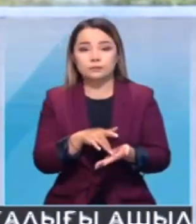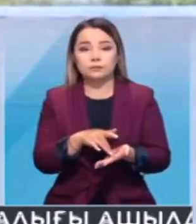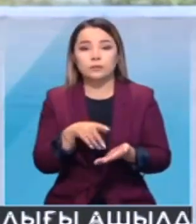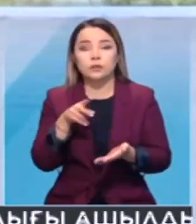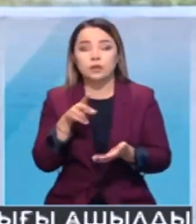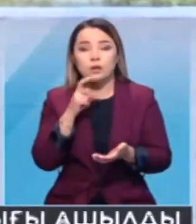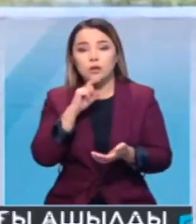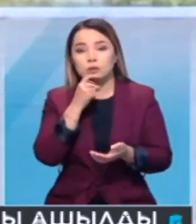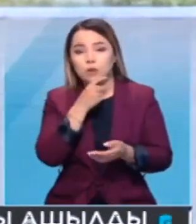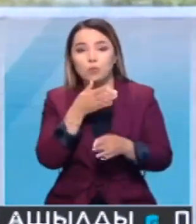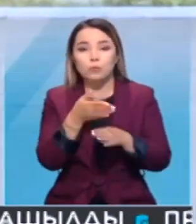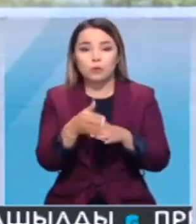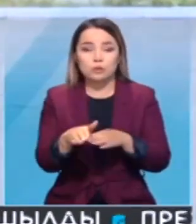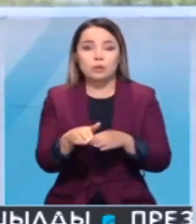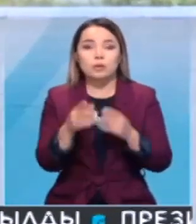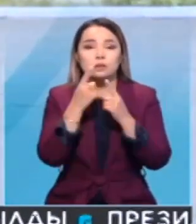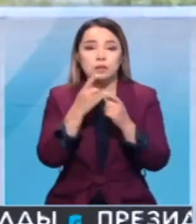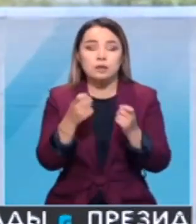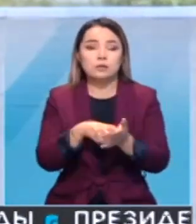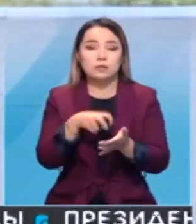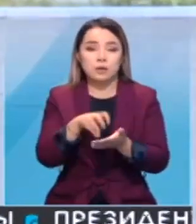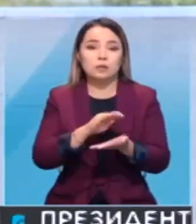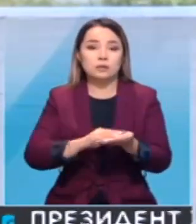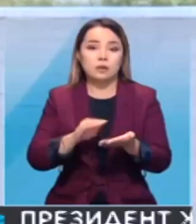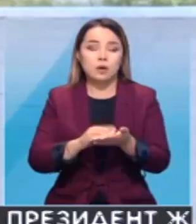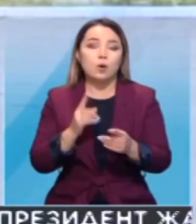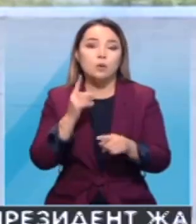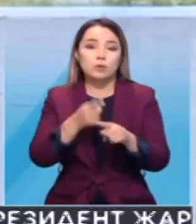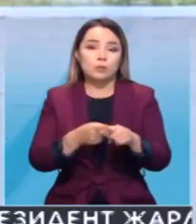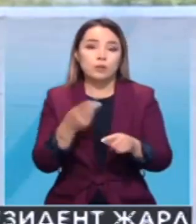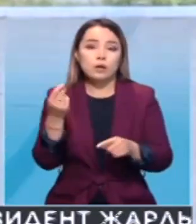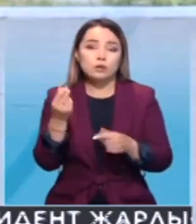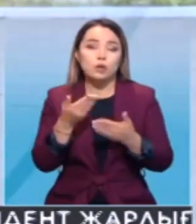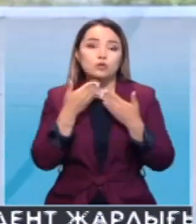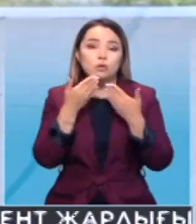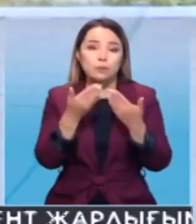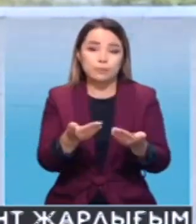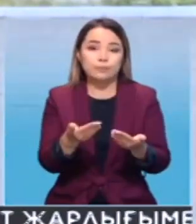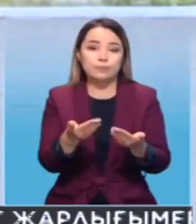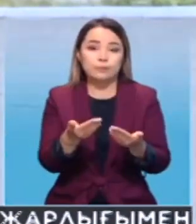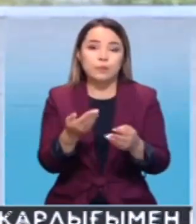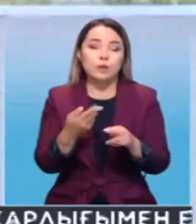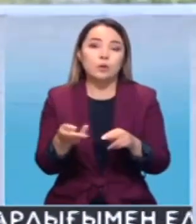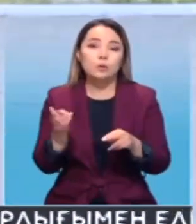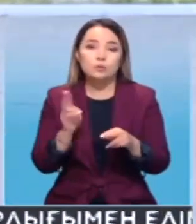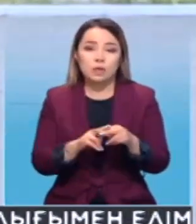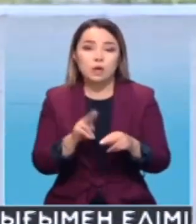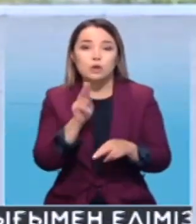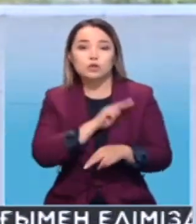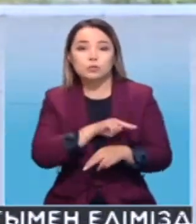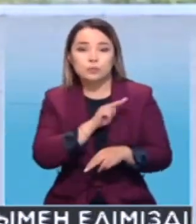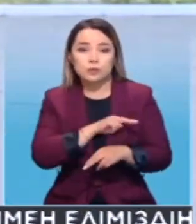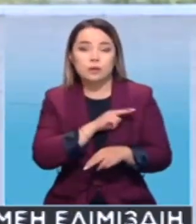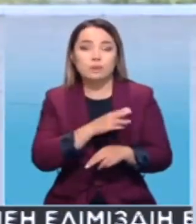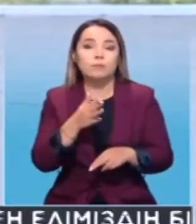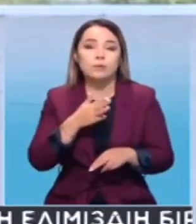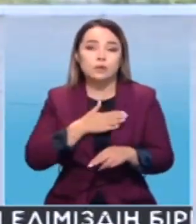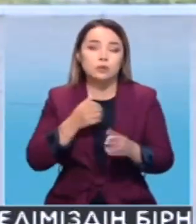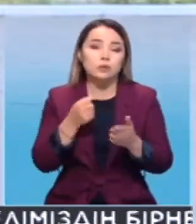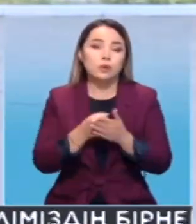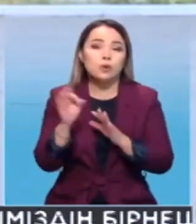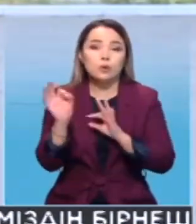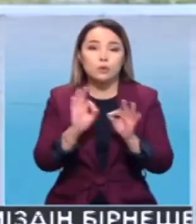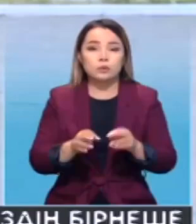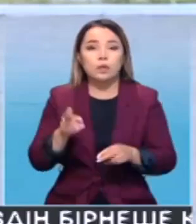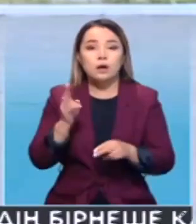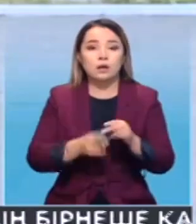қалалық экономика бөліміне хат жолдай отырып, қосымша қаражат сұрап, осы жұмысты біз күзге дейін